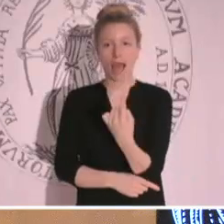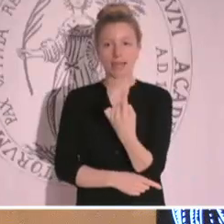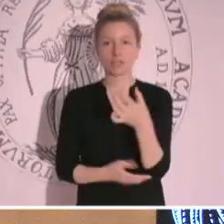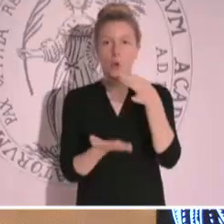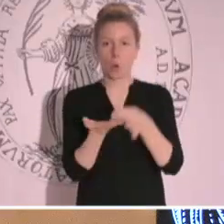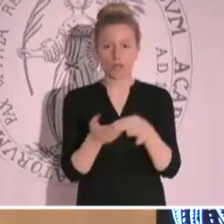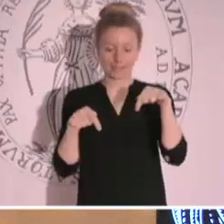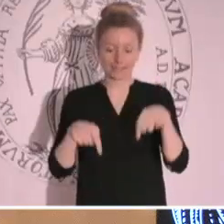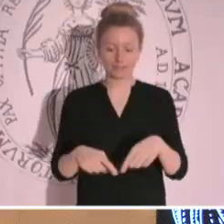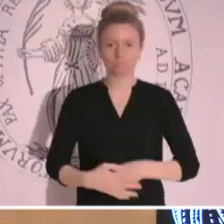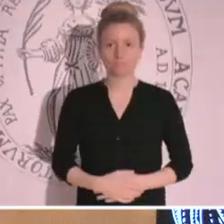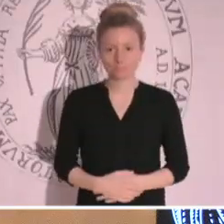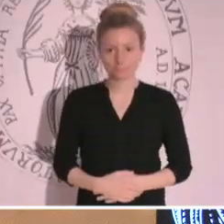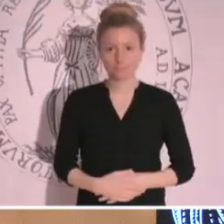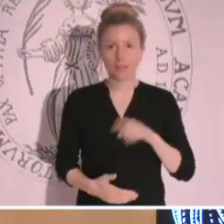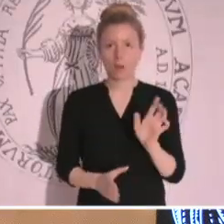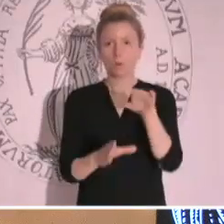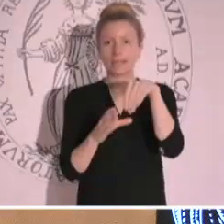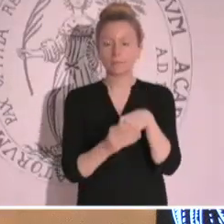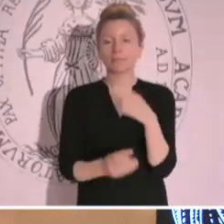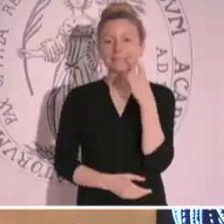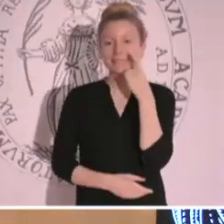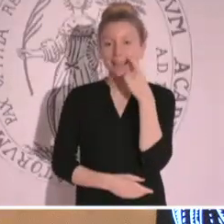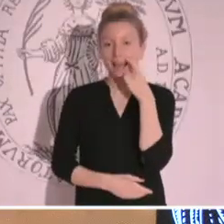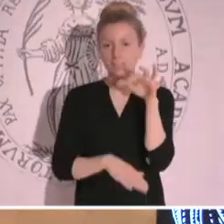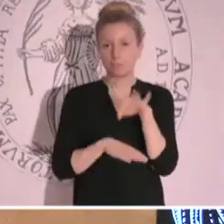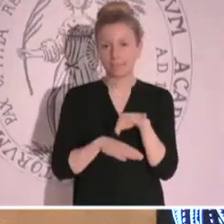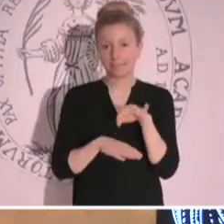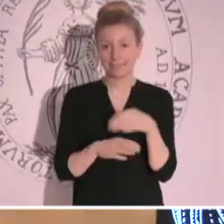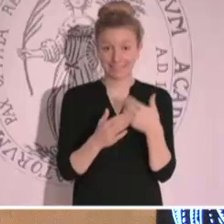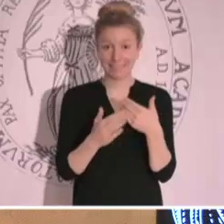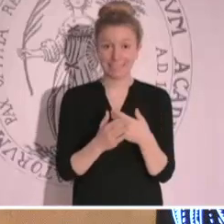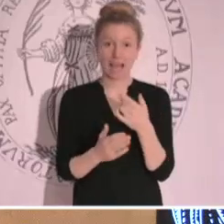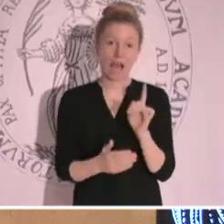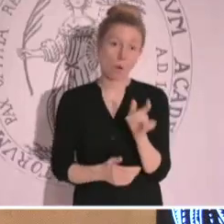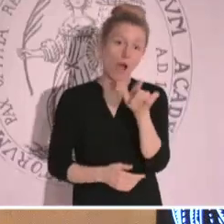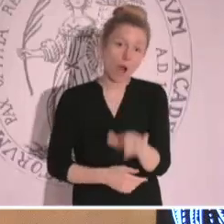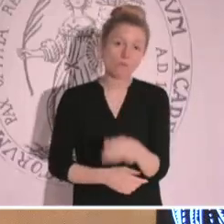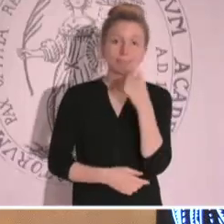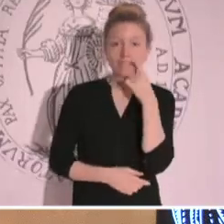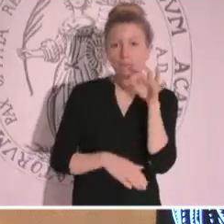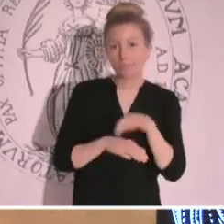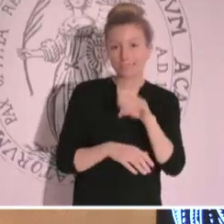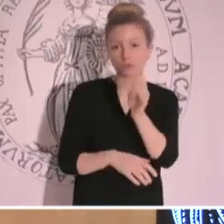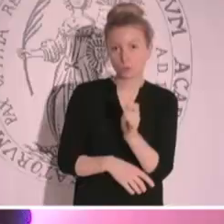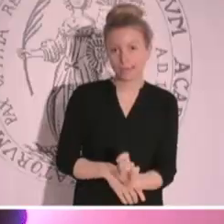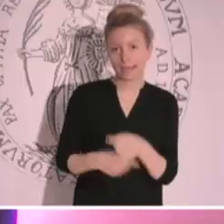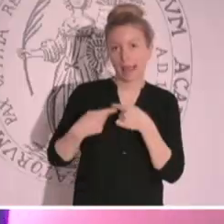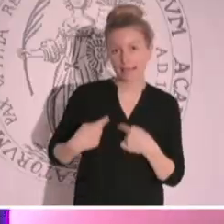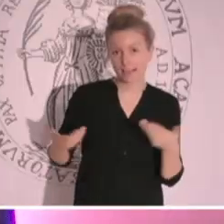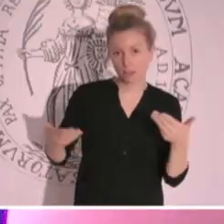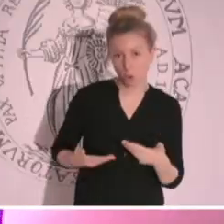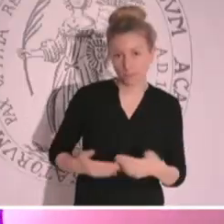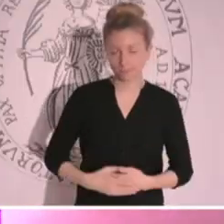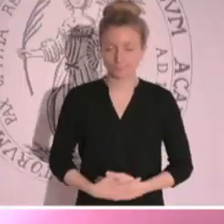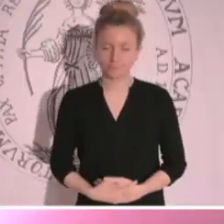Zahnmedizin. Auch die Studierenden der Zahnmedizin sind hier ganz, ganz herzlich willkommen. Und wir kümmern uns auch um